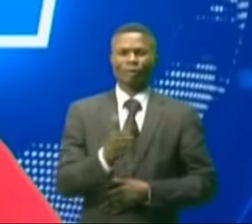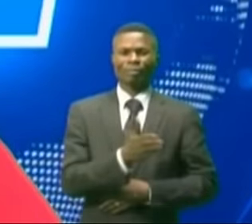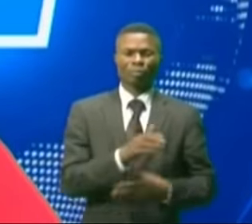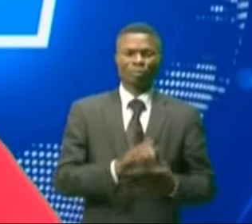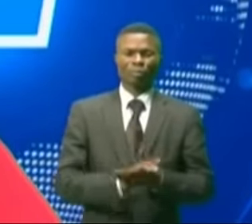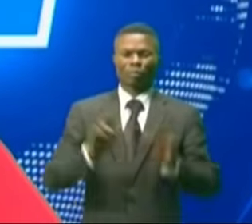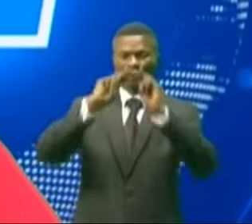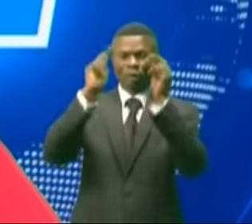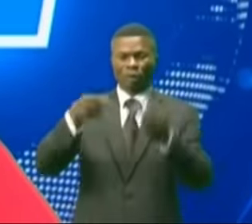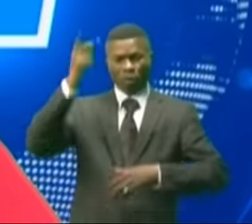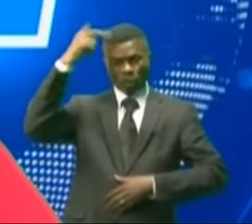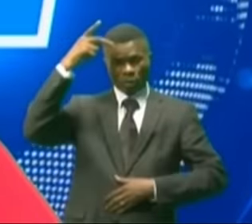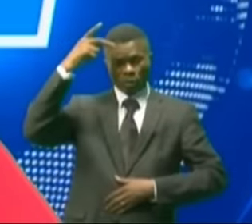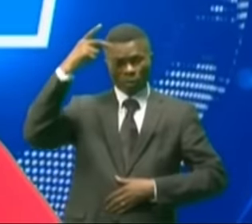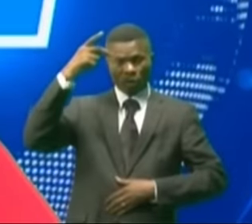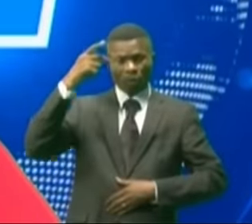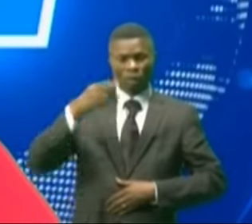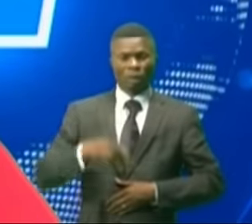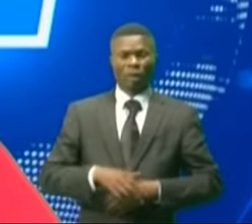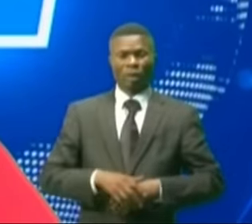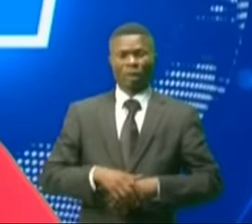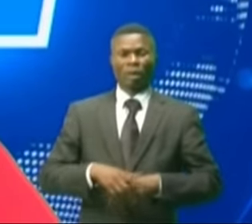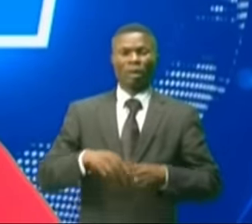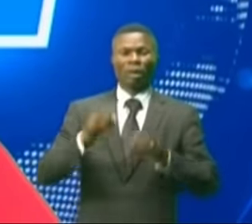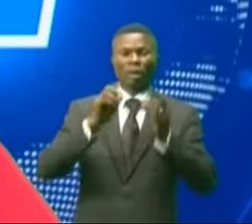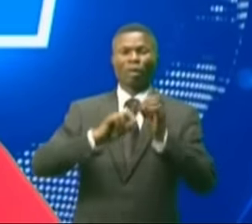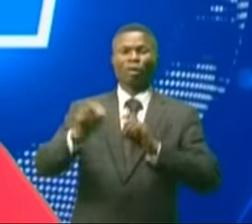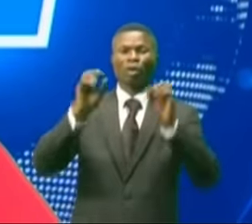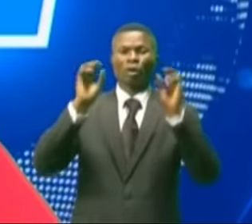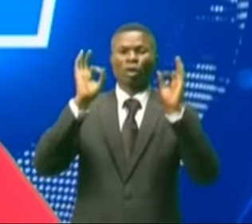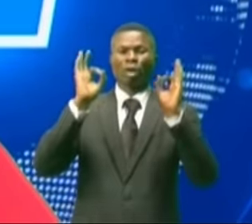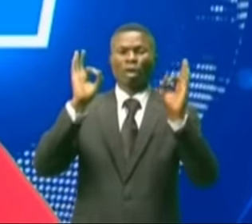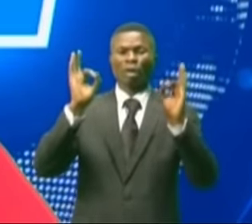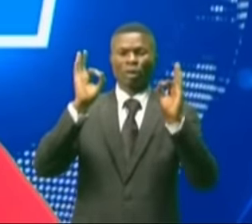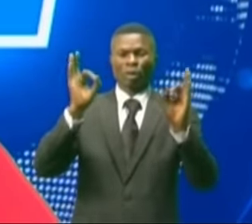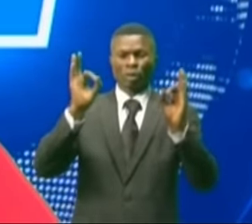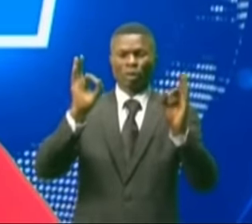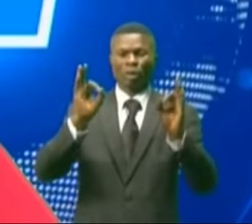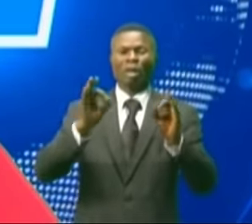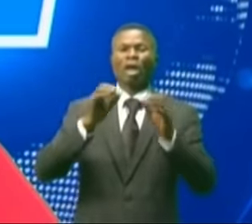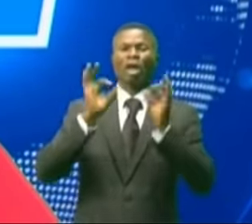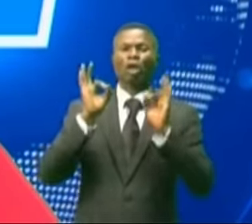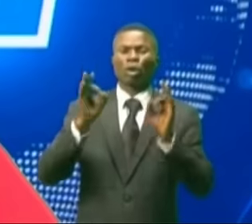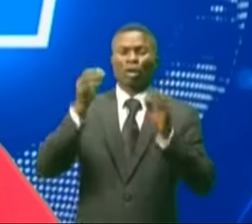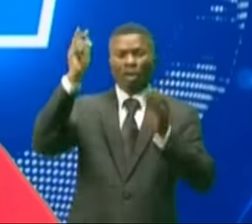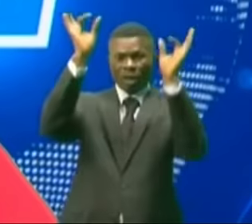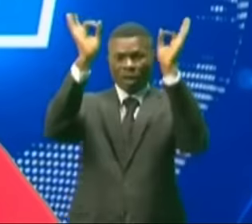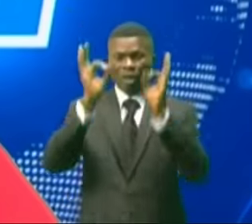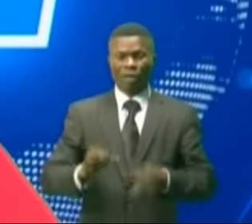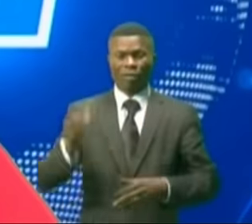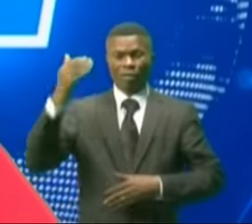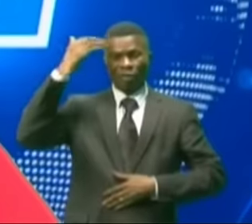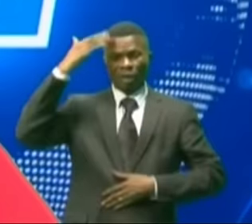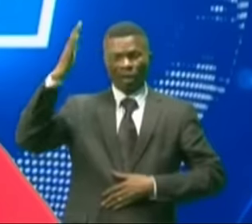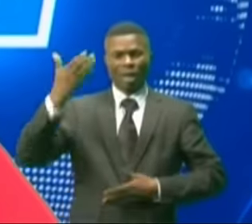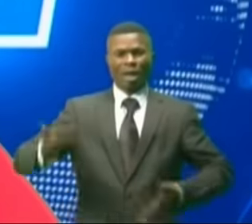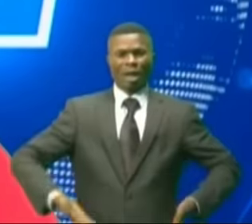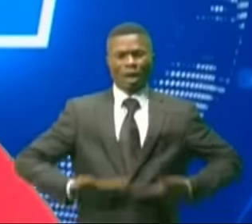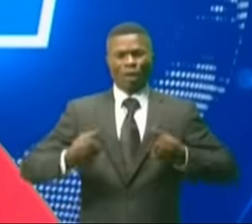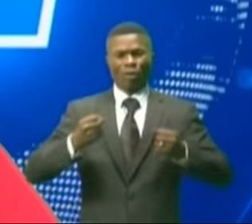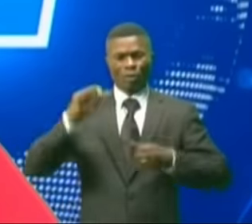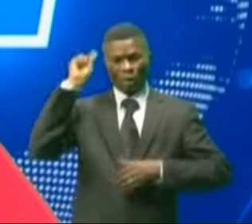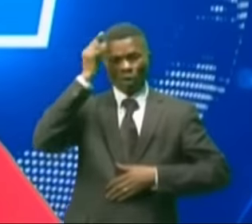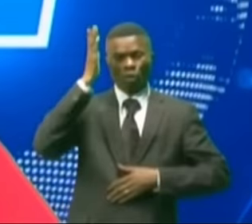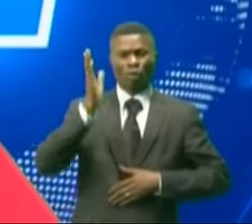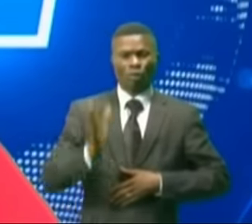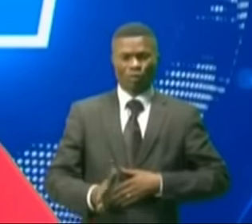Le parti politique Courant démocratique Rénovateur Fédération de l'Équateur a salué la sortie du